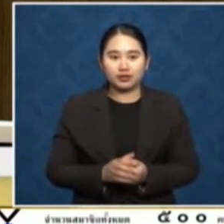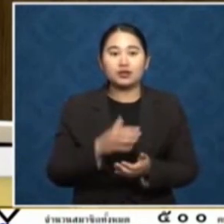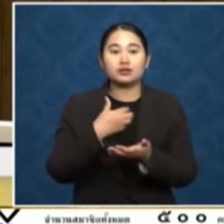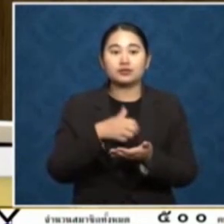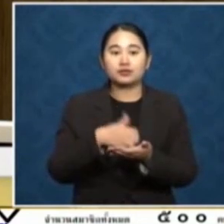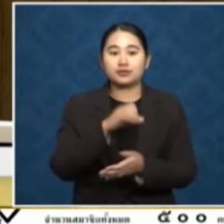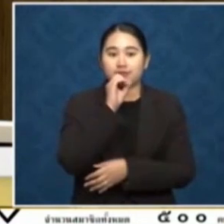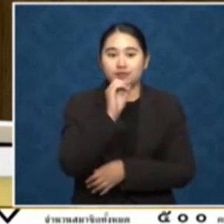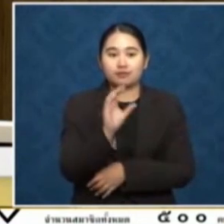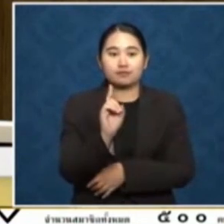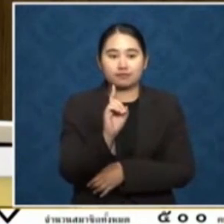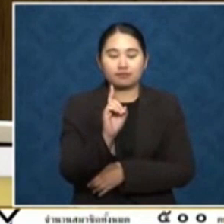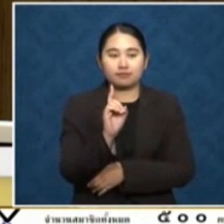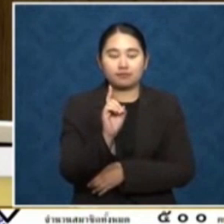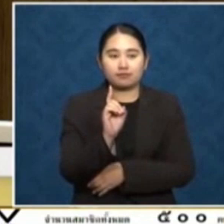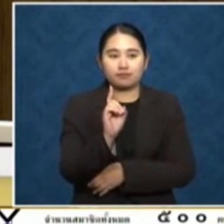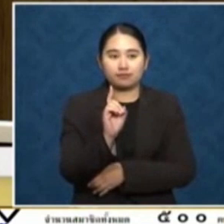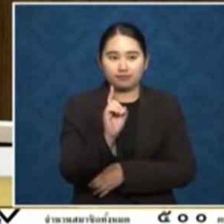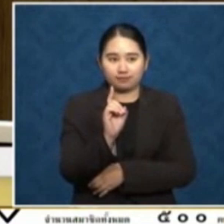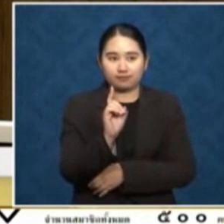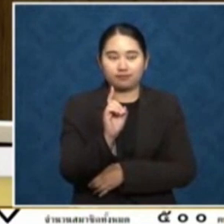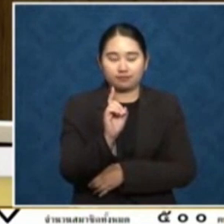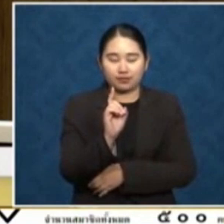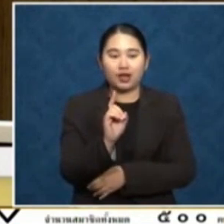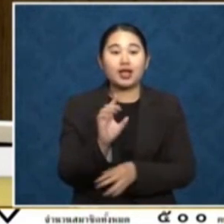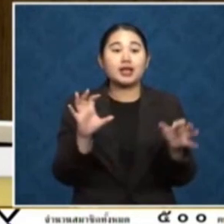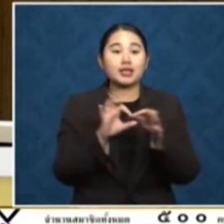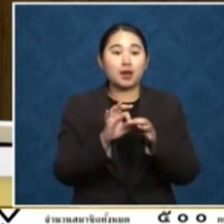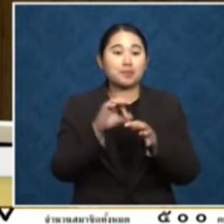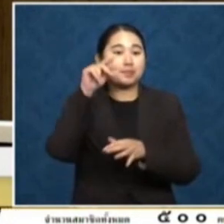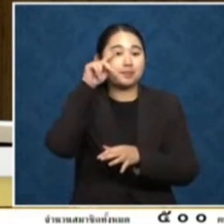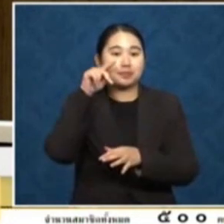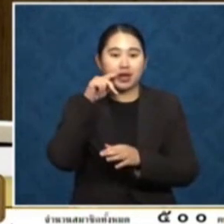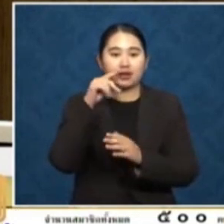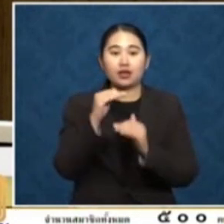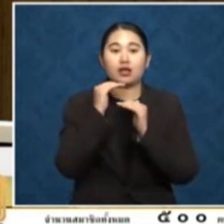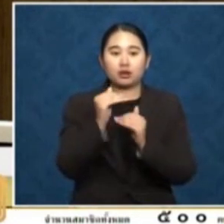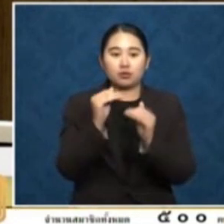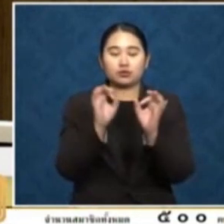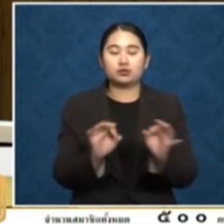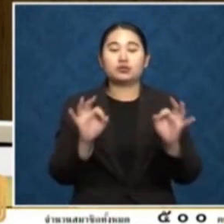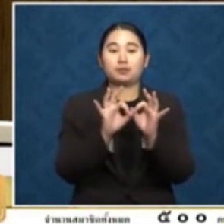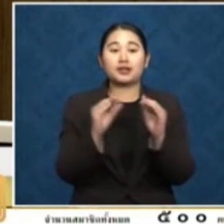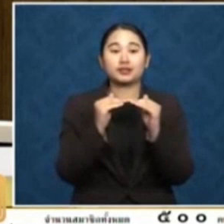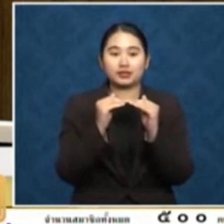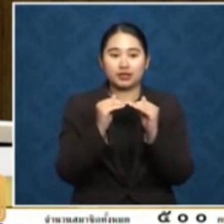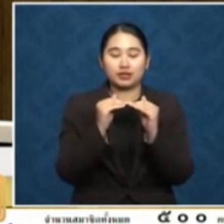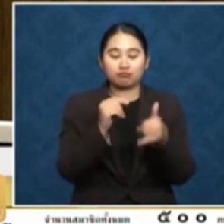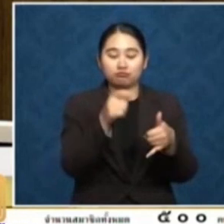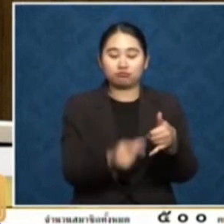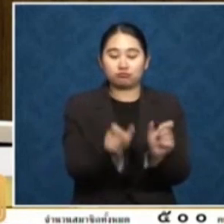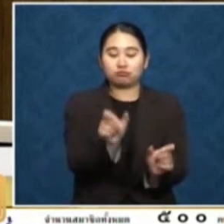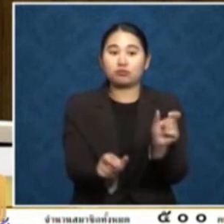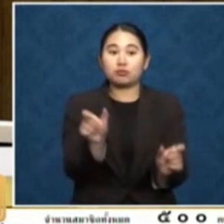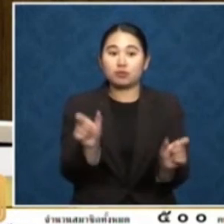แต่ท่านจะบอกว่าเรื่องการกำหนดเจตจำนงเรื่องเพศนั้นเป็นเรื่องสิทธิมนุษยชนเพราะ